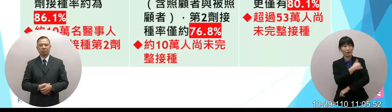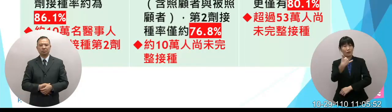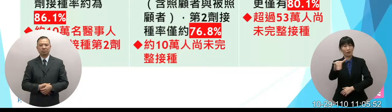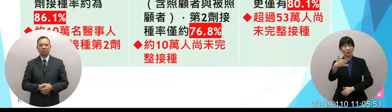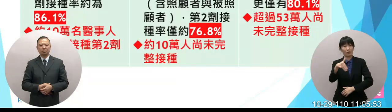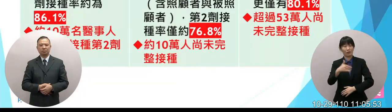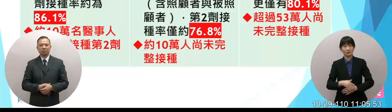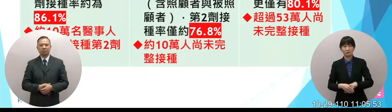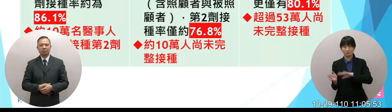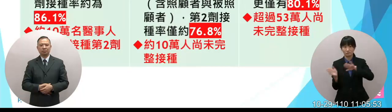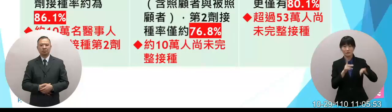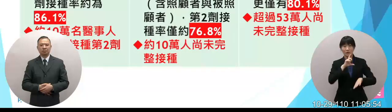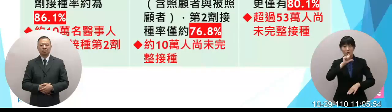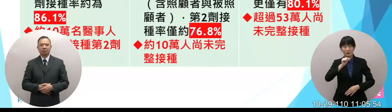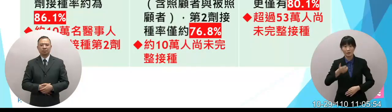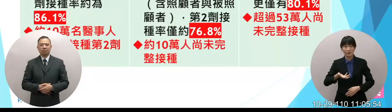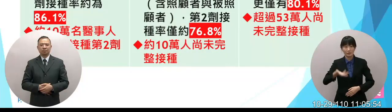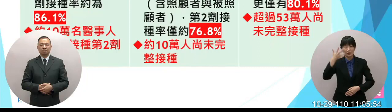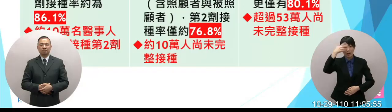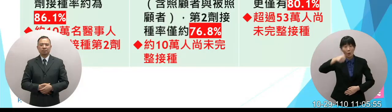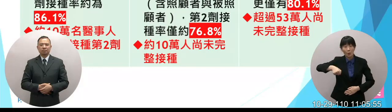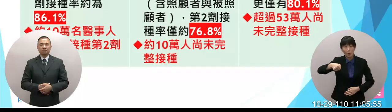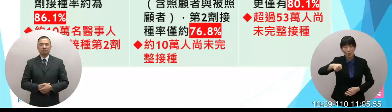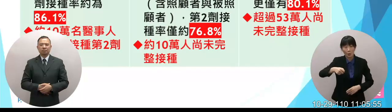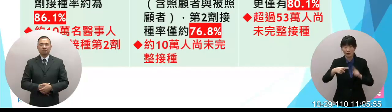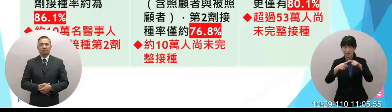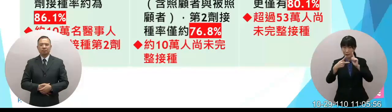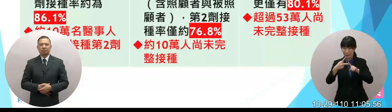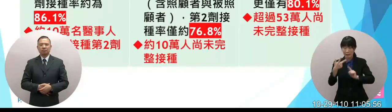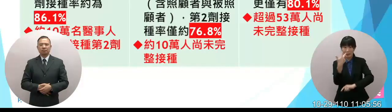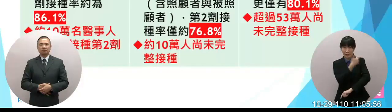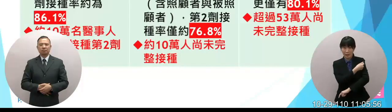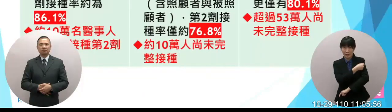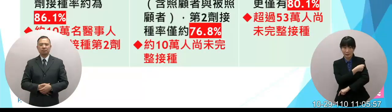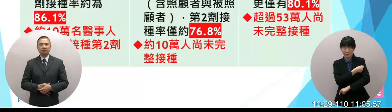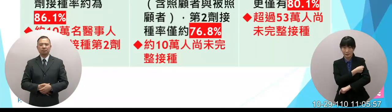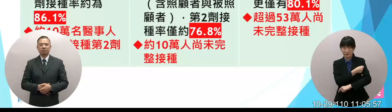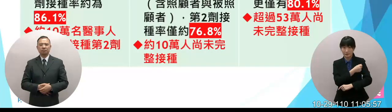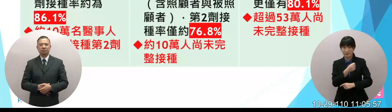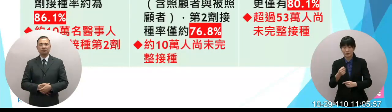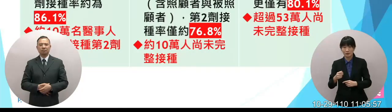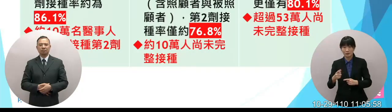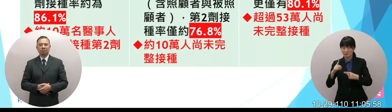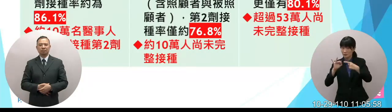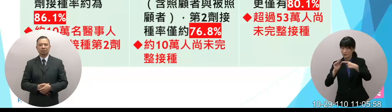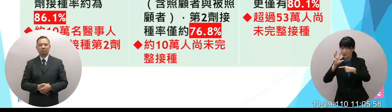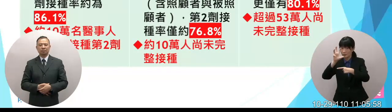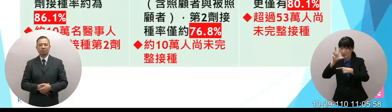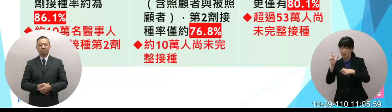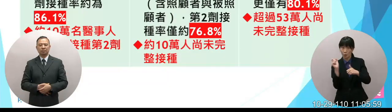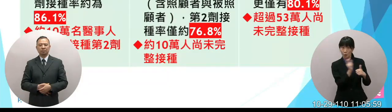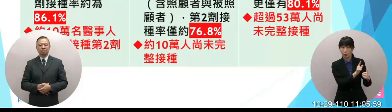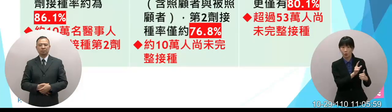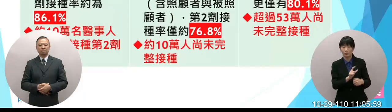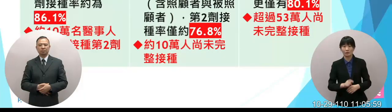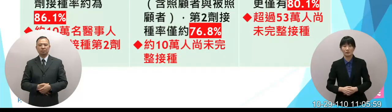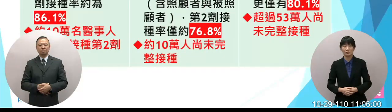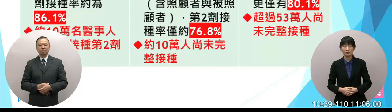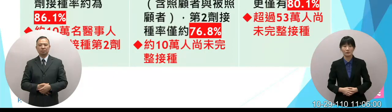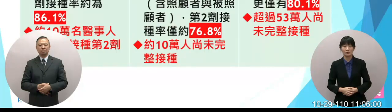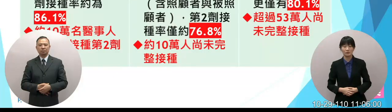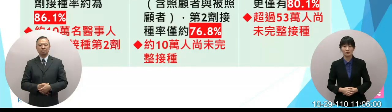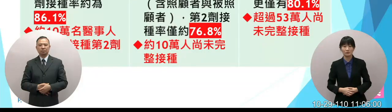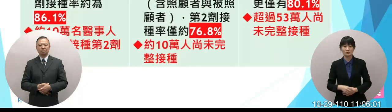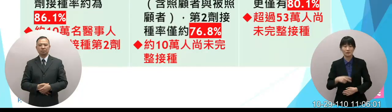那65岁以上长者呢，第二剂的接种率是高于长照人员哦，大概80%，那也是还